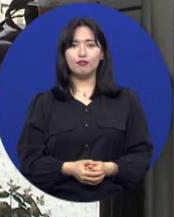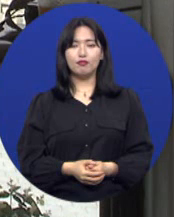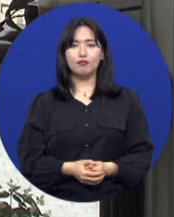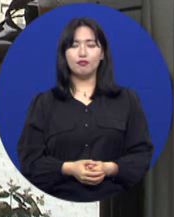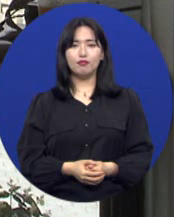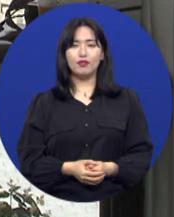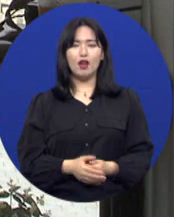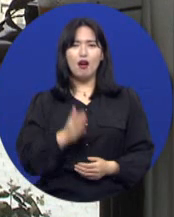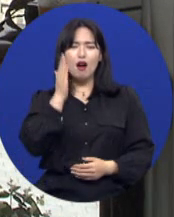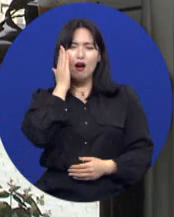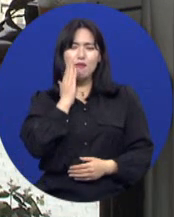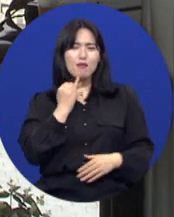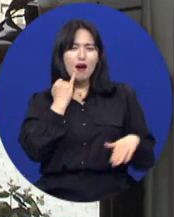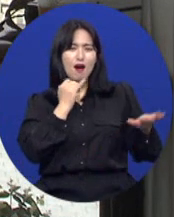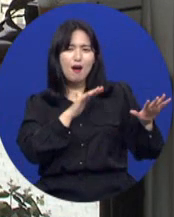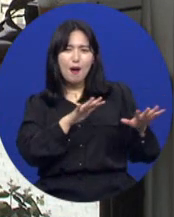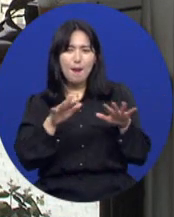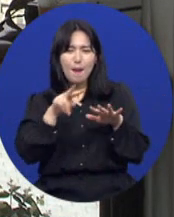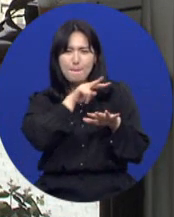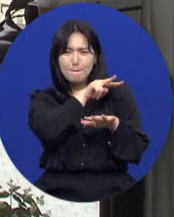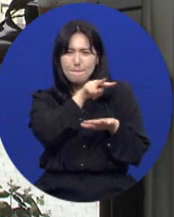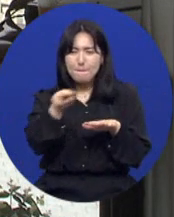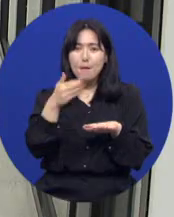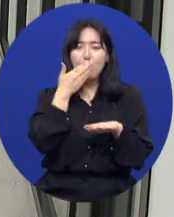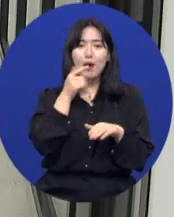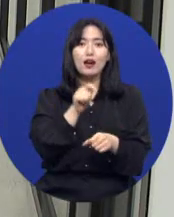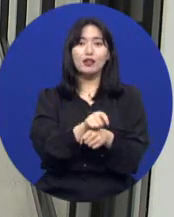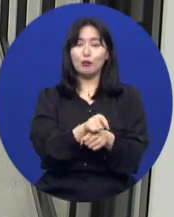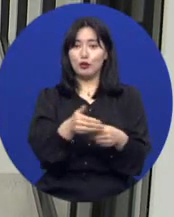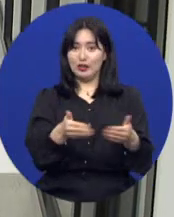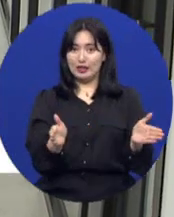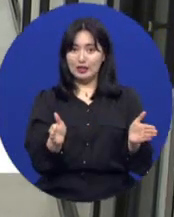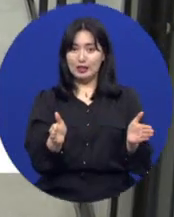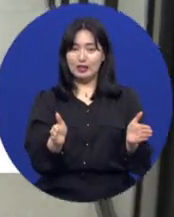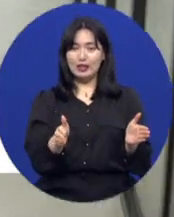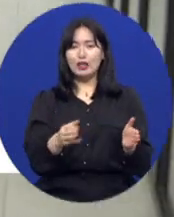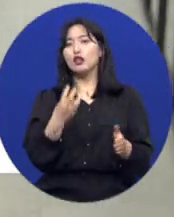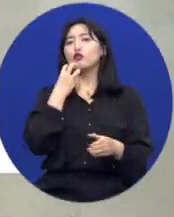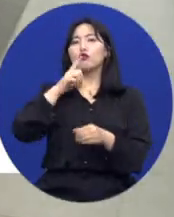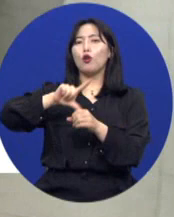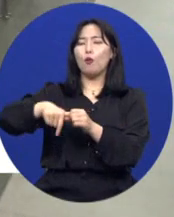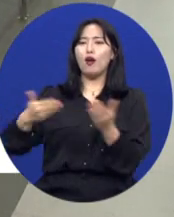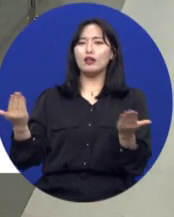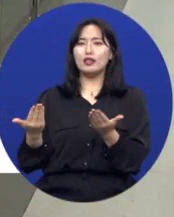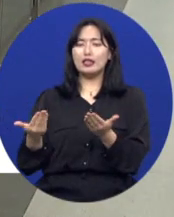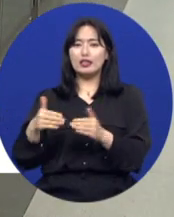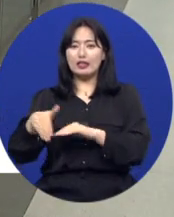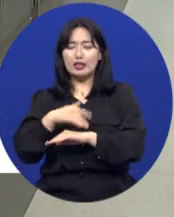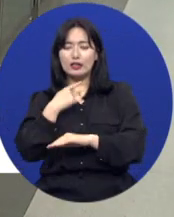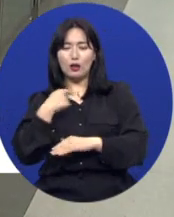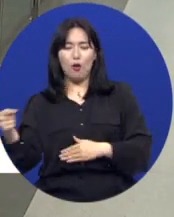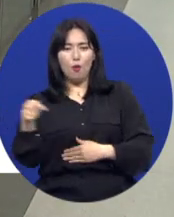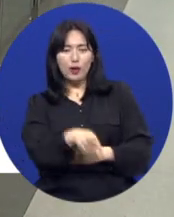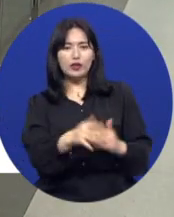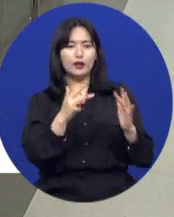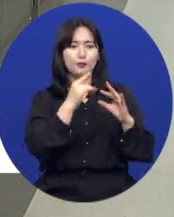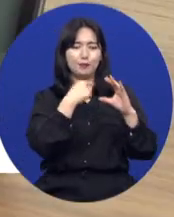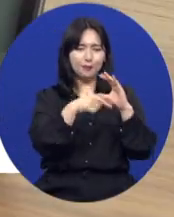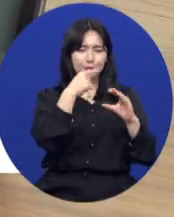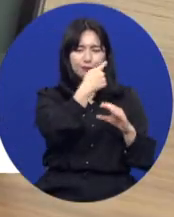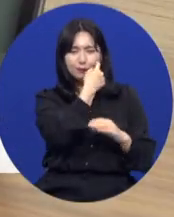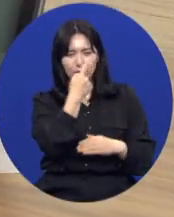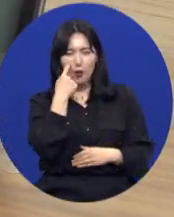푸른 바다가 한눈에 내려다보이는 사무실 수도권에서 온 직장인들이 이메일을 확인하고 보고 자료를